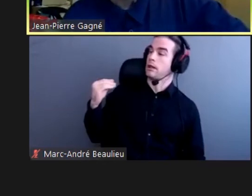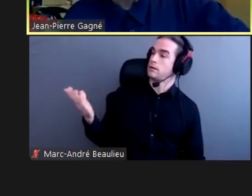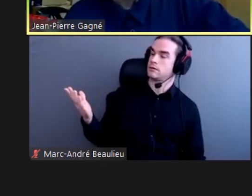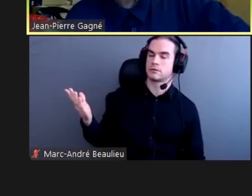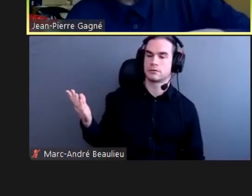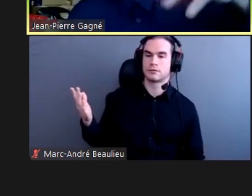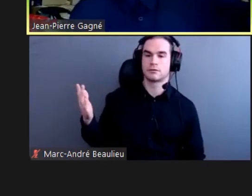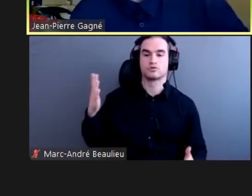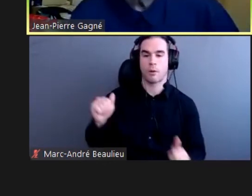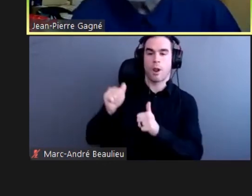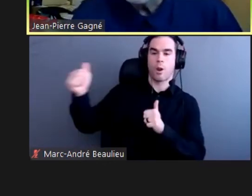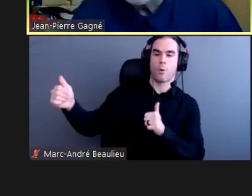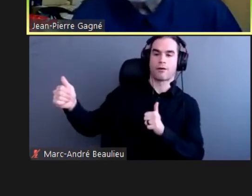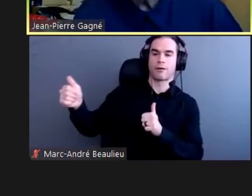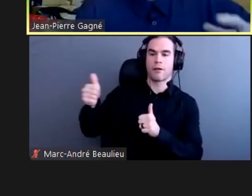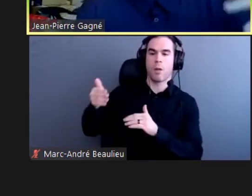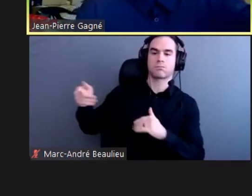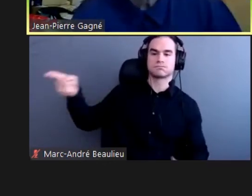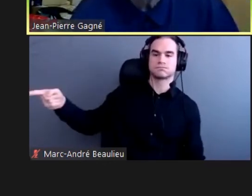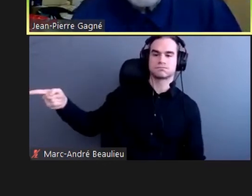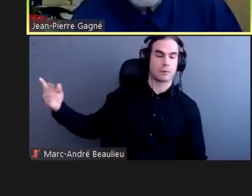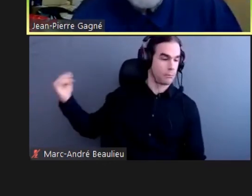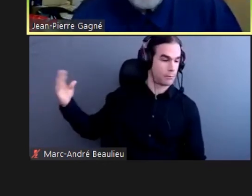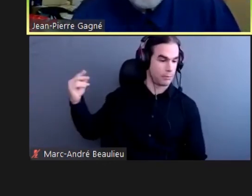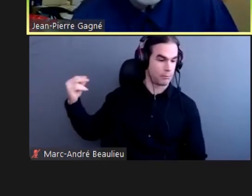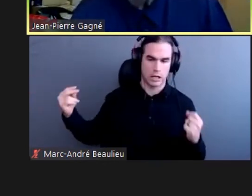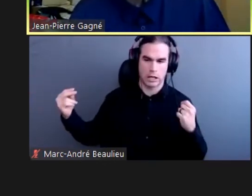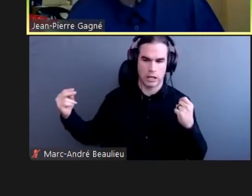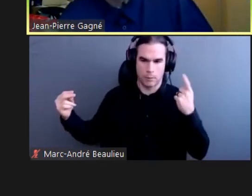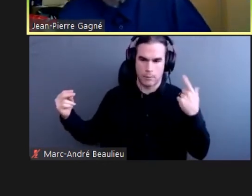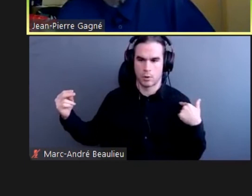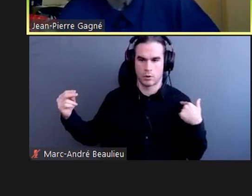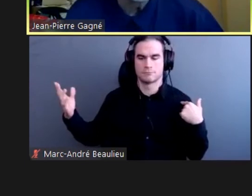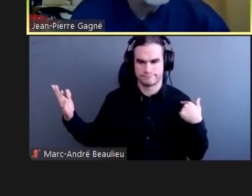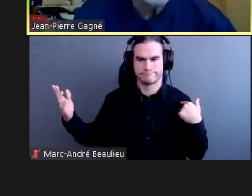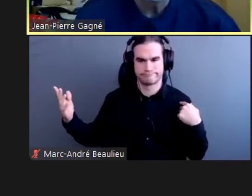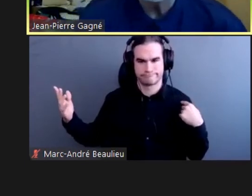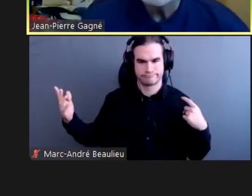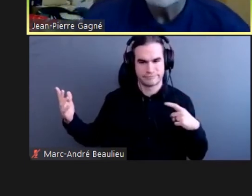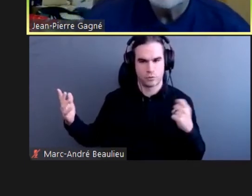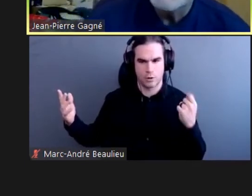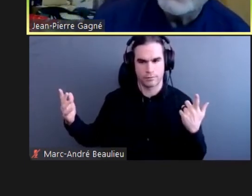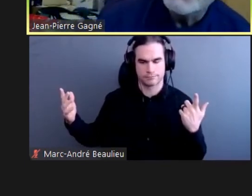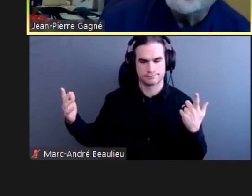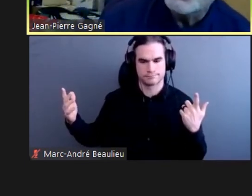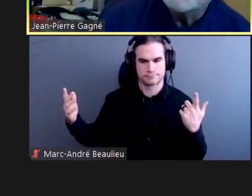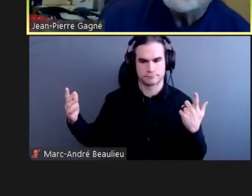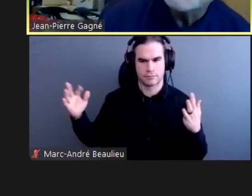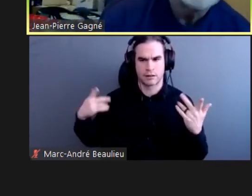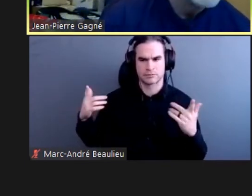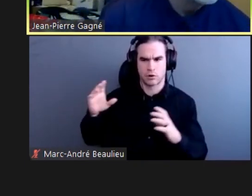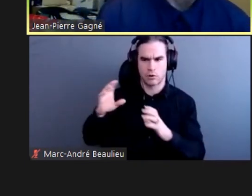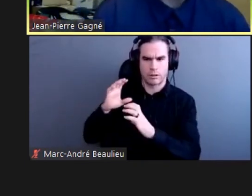parce qu'elle est dans l'autre pièce, bien là, je ne comprendrai pas bien. Alors, c'est clair qu'on va avoir de la difficulté à comprendre, puis ça va mener à des bris